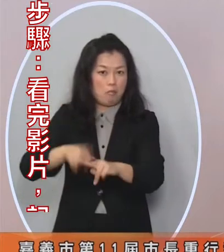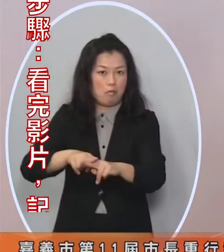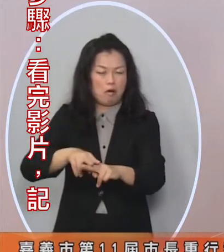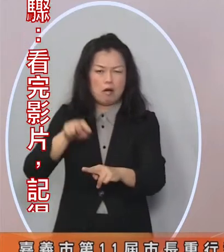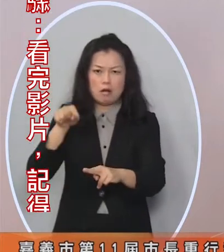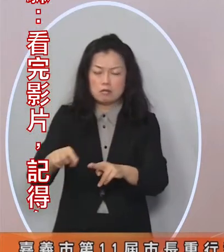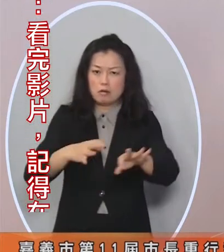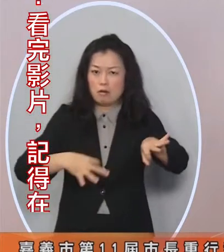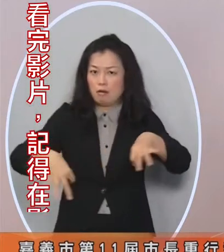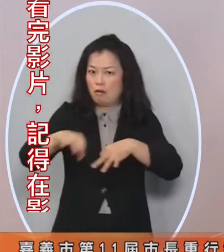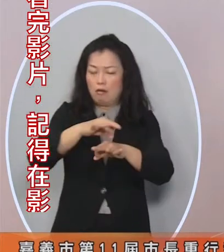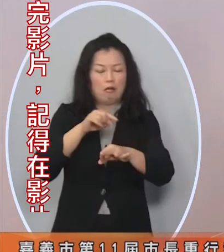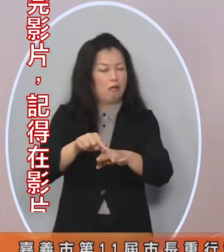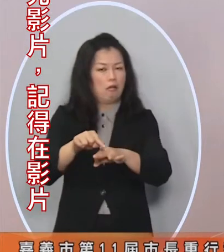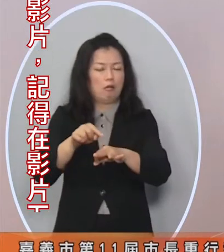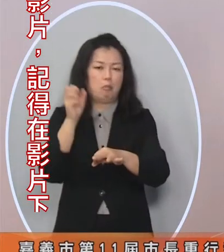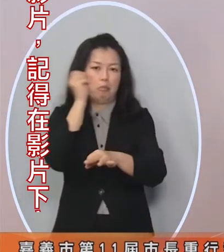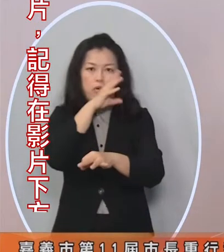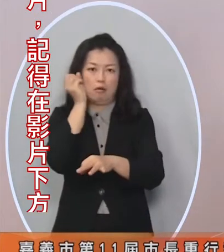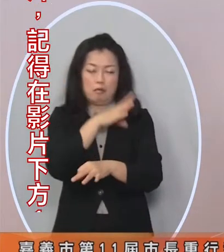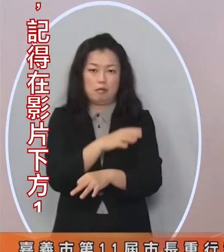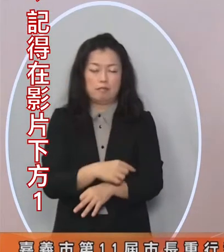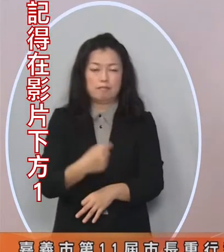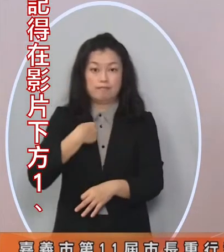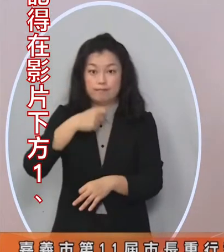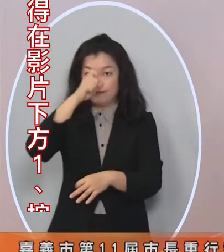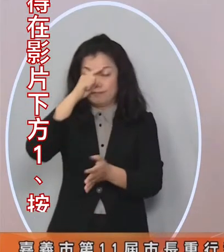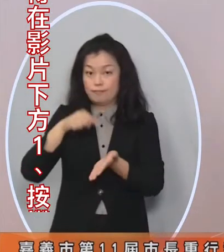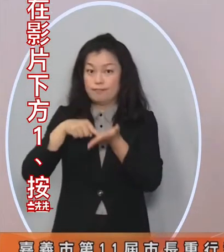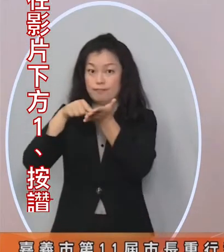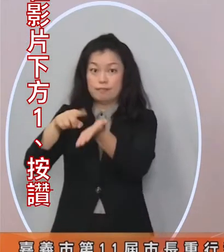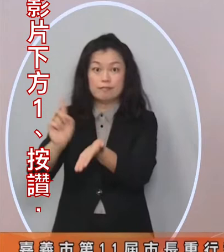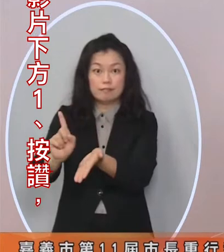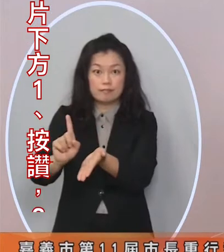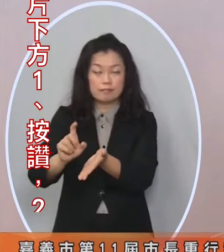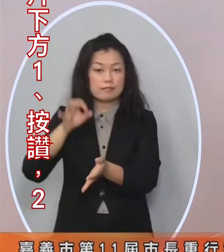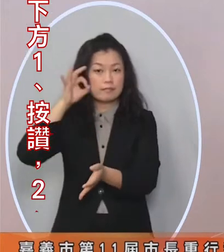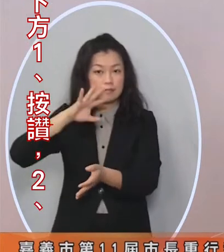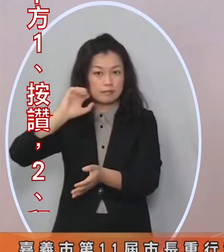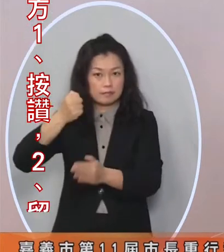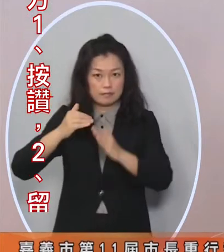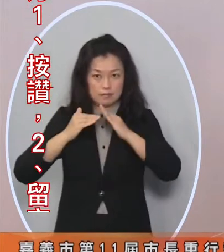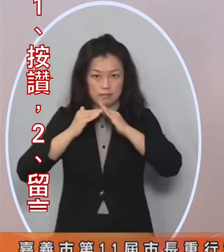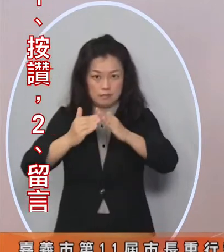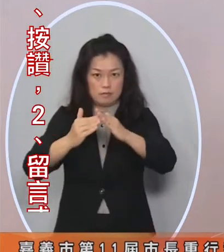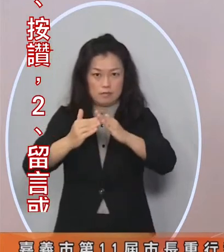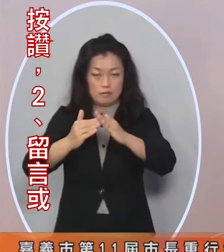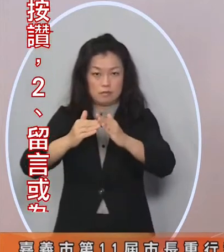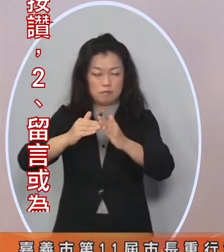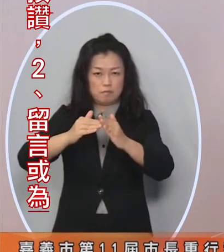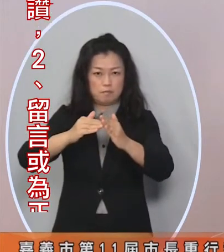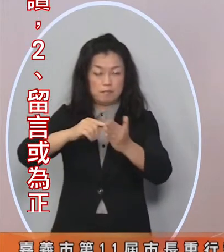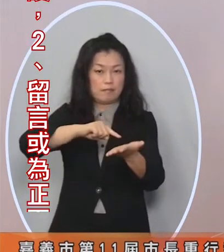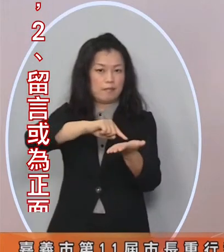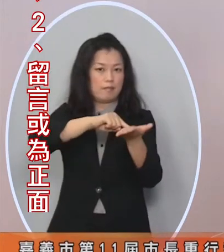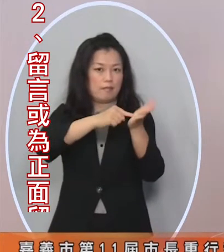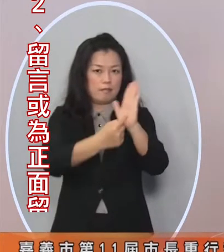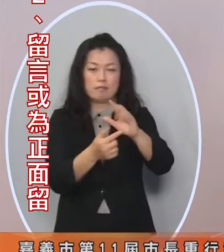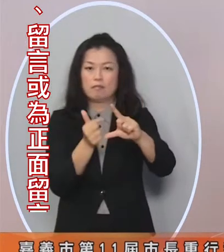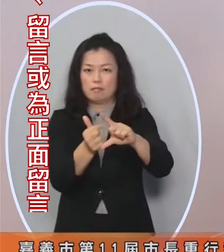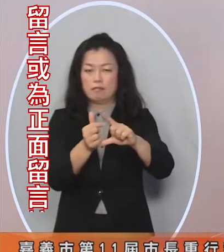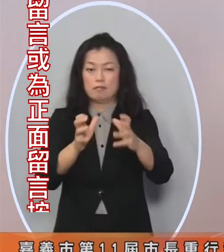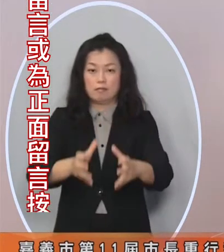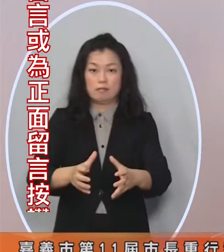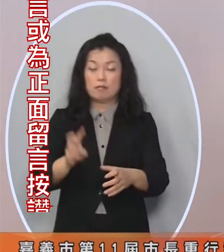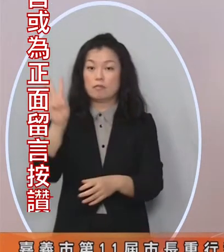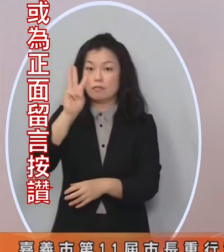情。所以凯生希望能够争取嘉义市成为两岸交流的示范区，我们的水上机